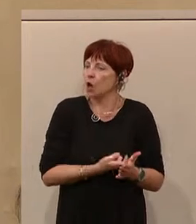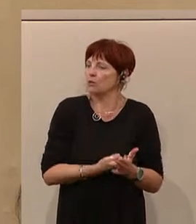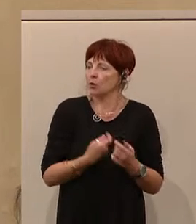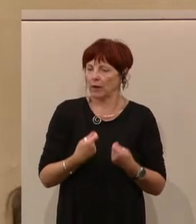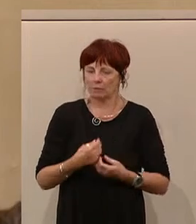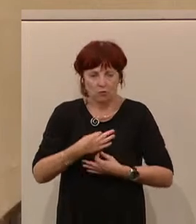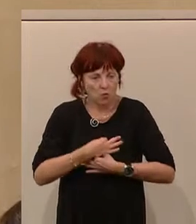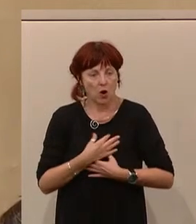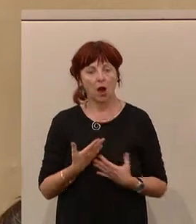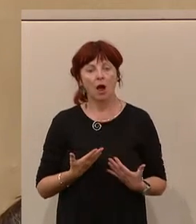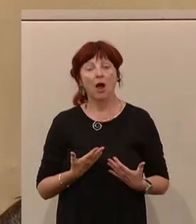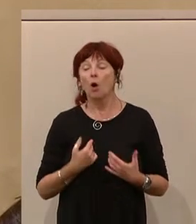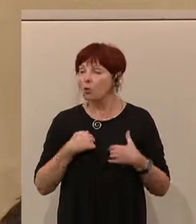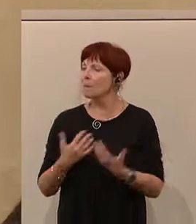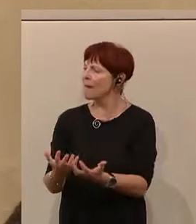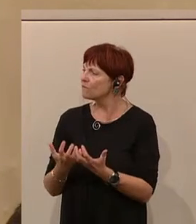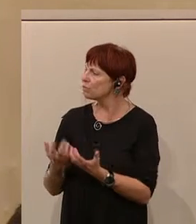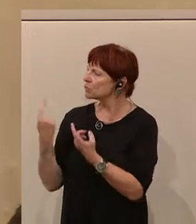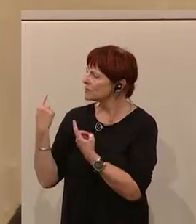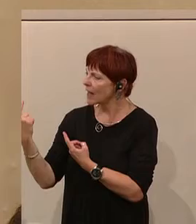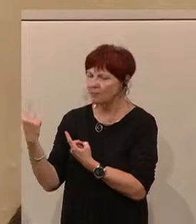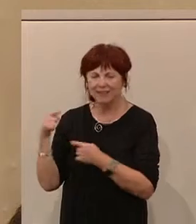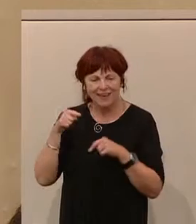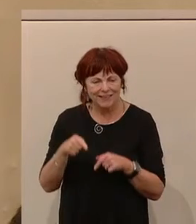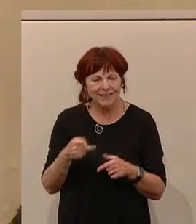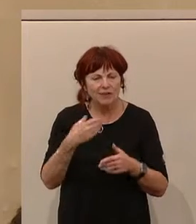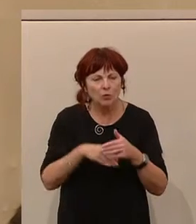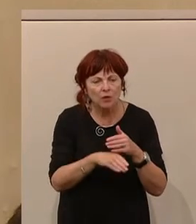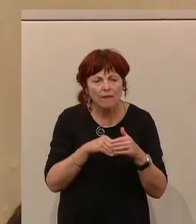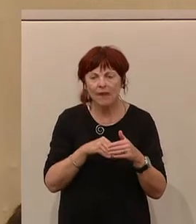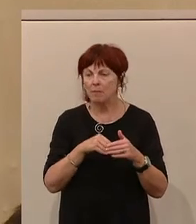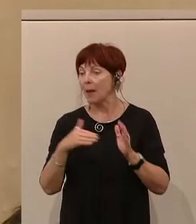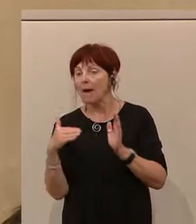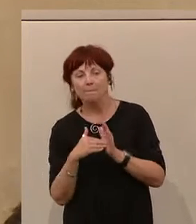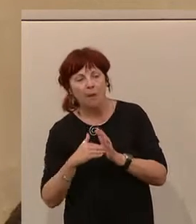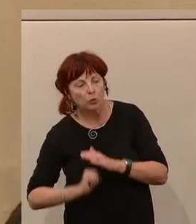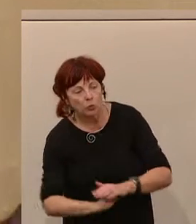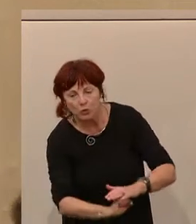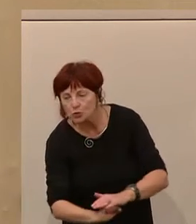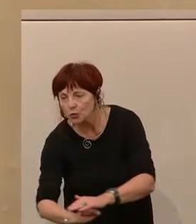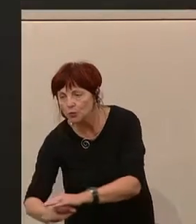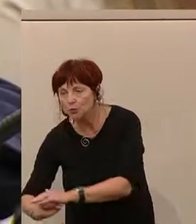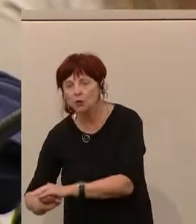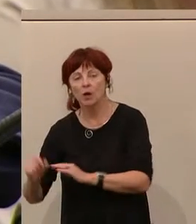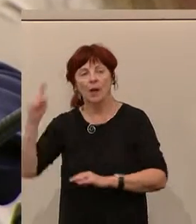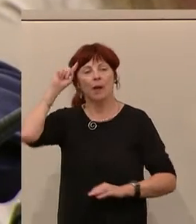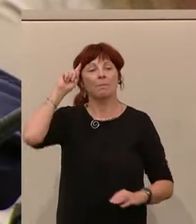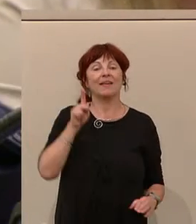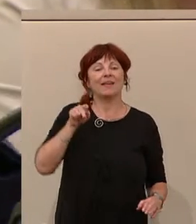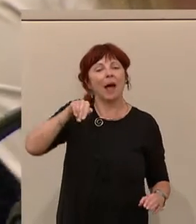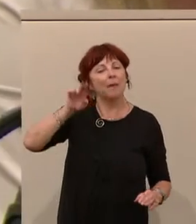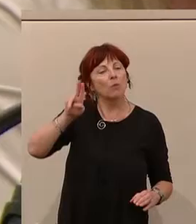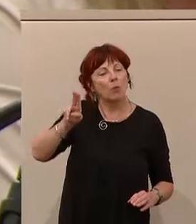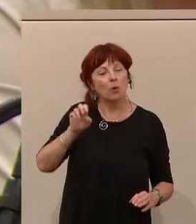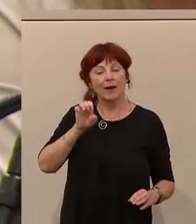Und ich würde mir wünschen, dass Sie hier ansetzen und all diese Unternehmen, die so dringend ihre Unterstützung brauchen, ich spreche hier von allen KMUs,